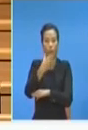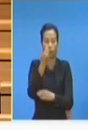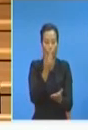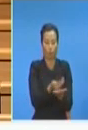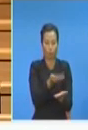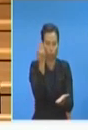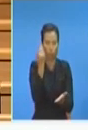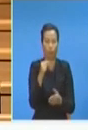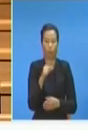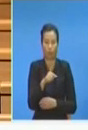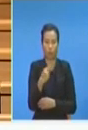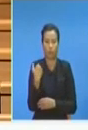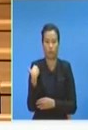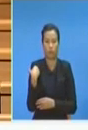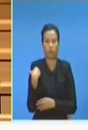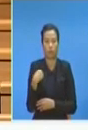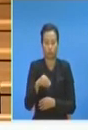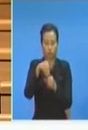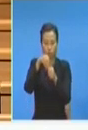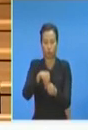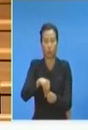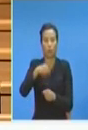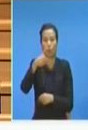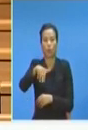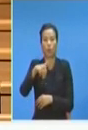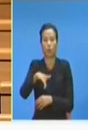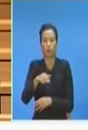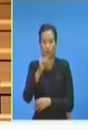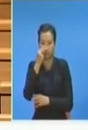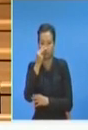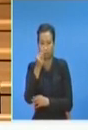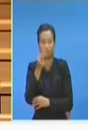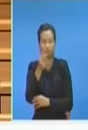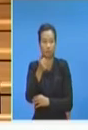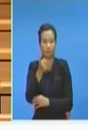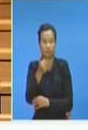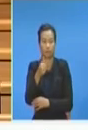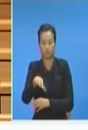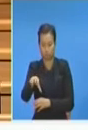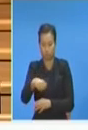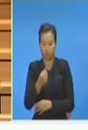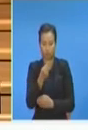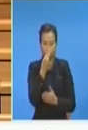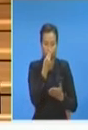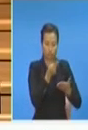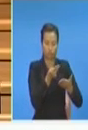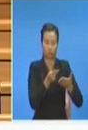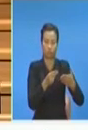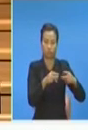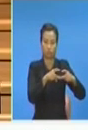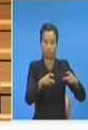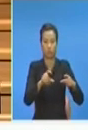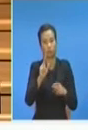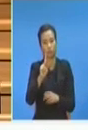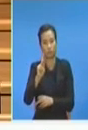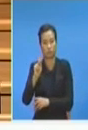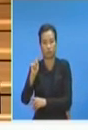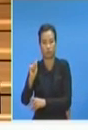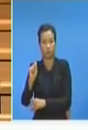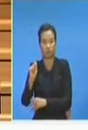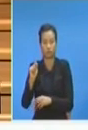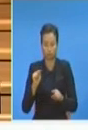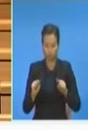ได้หรอครับแค่นี้ครับต้องนำเรื่องเหล่านี้มาใช้กับการพิสูจน์ความผิดหรือความบริสุทธิ์ของกกต.ให้ได้ครับถ้ายัง